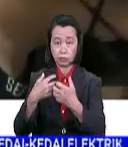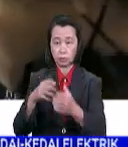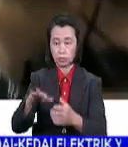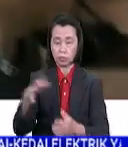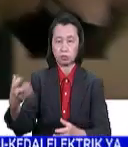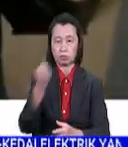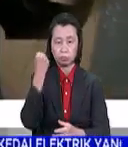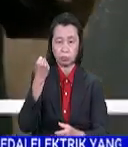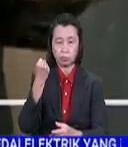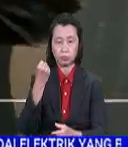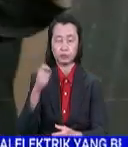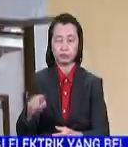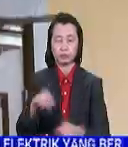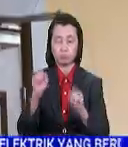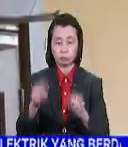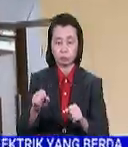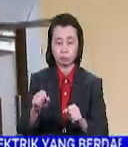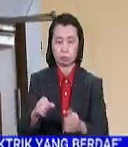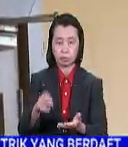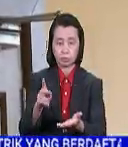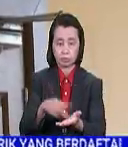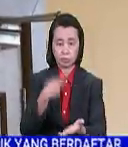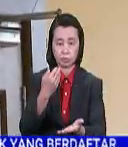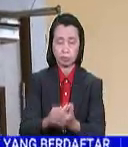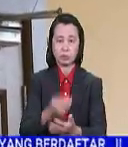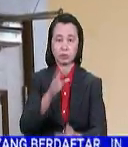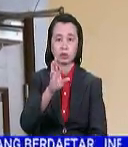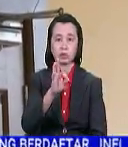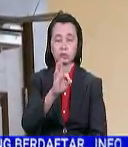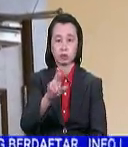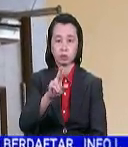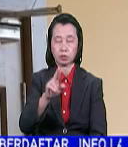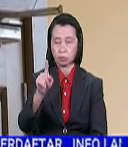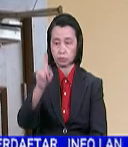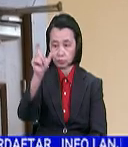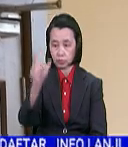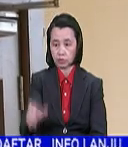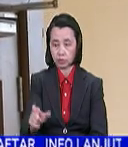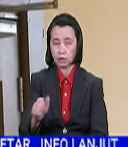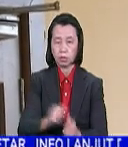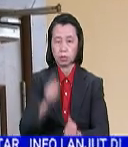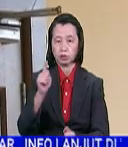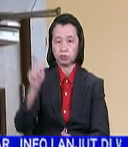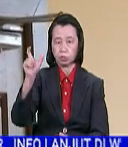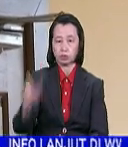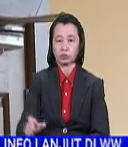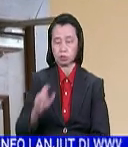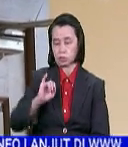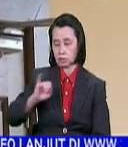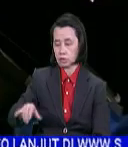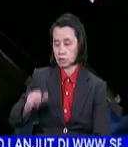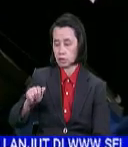disita. Rosni yang membenarkan ikat jamin RM9,000 setiap orang dengan seorang